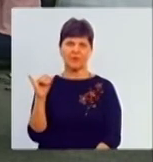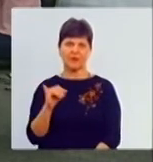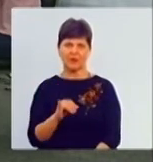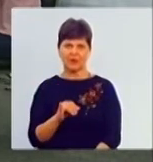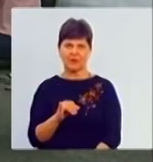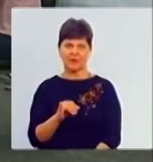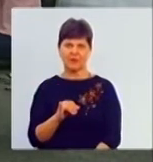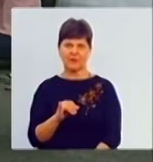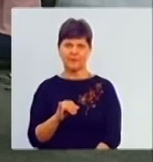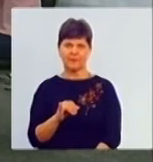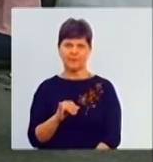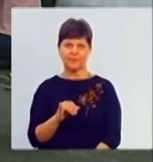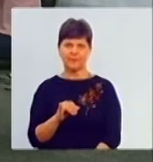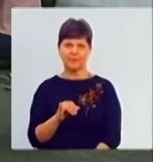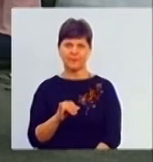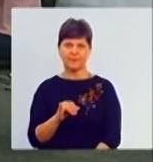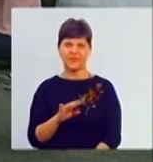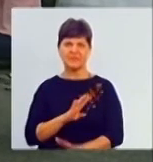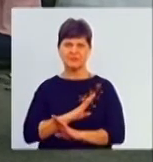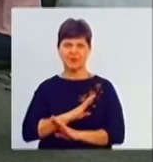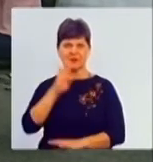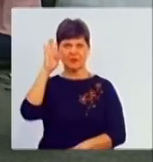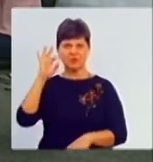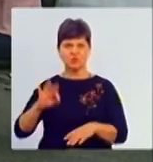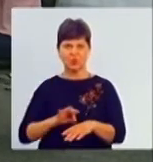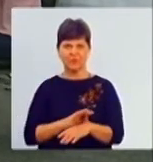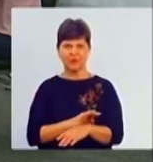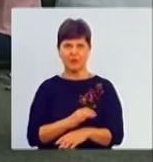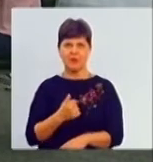після смерті чоловіка я іще